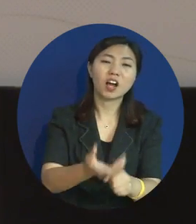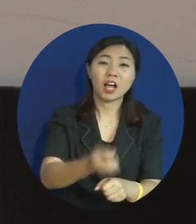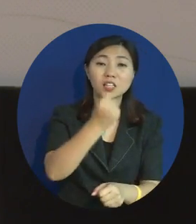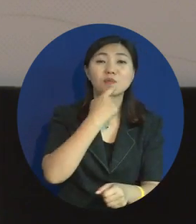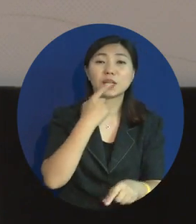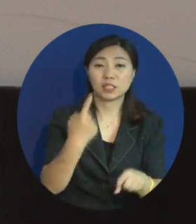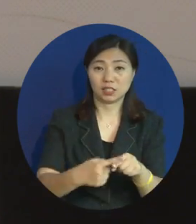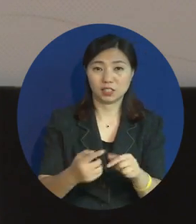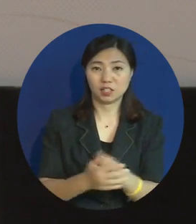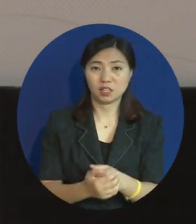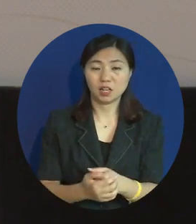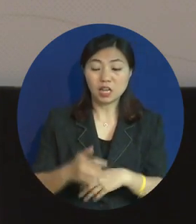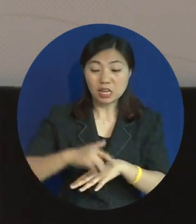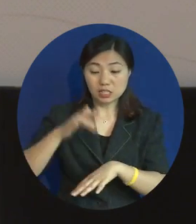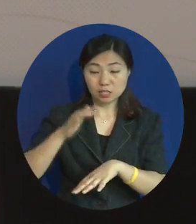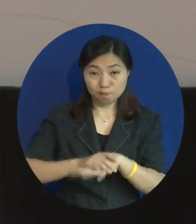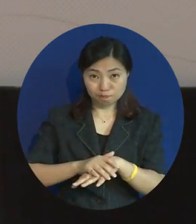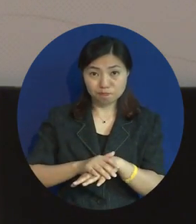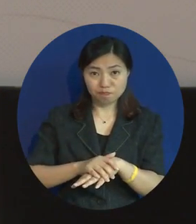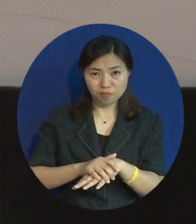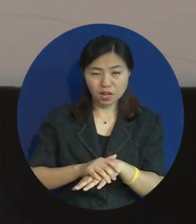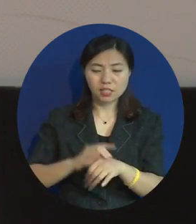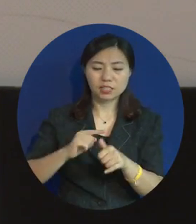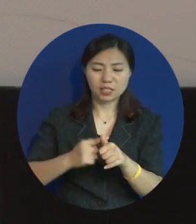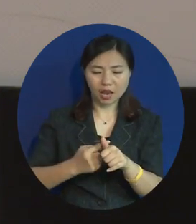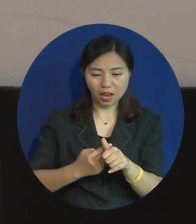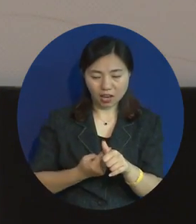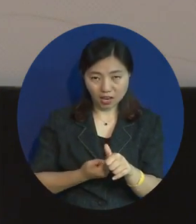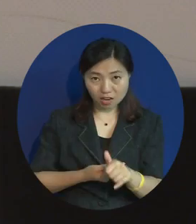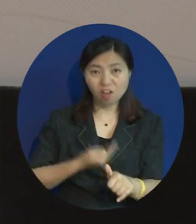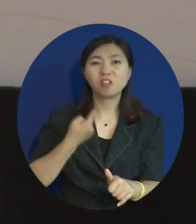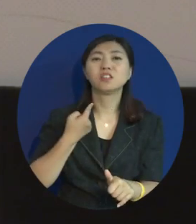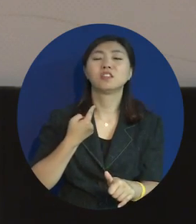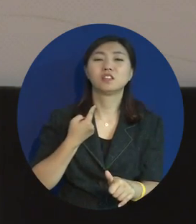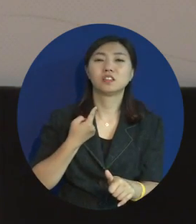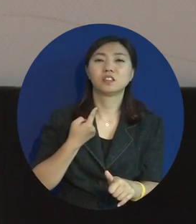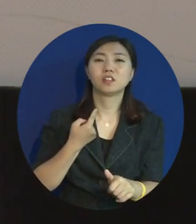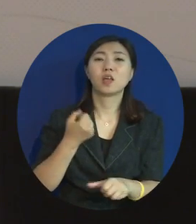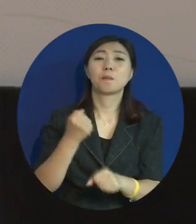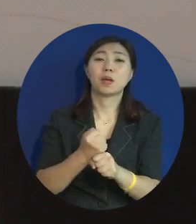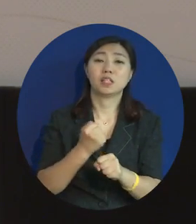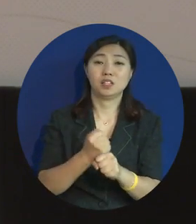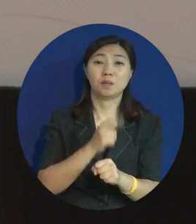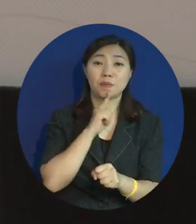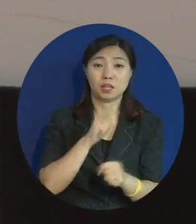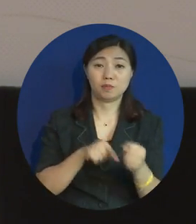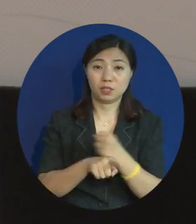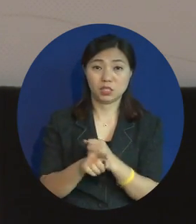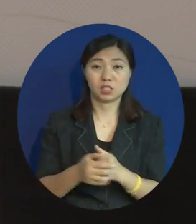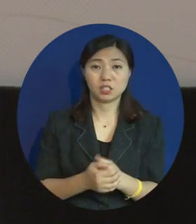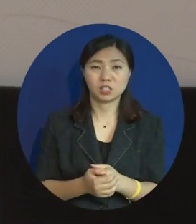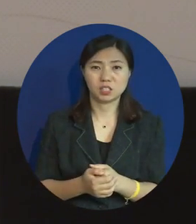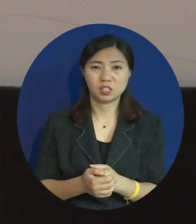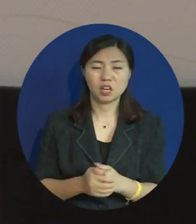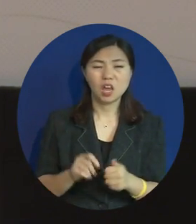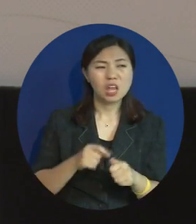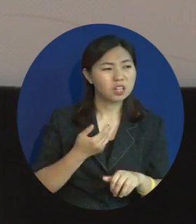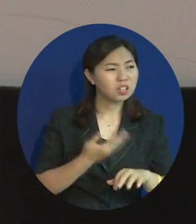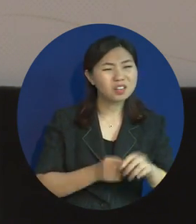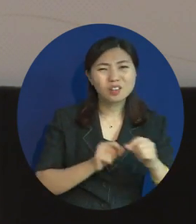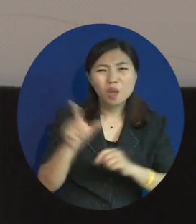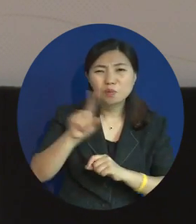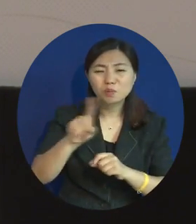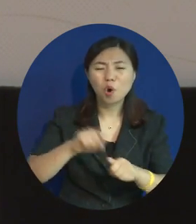거는 이렇게 습이 자연스럽다, 그것이 자연스럽다 이런 얘기예요. 그러니까 나머지 대부분 억지로